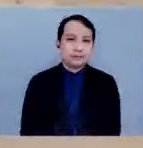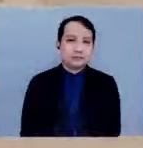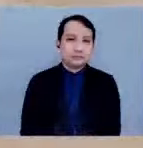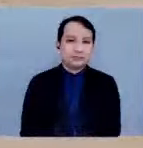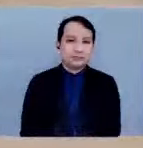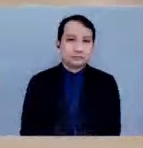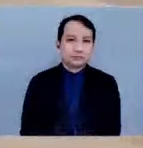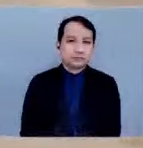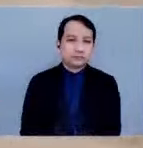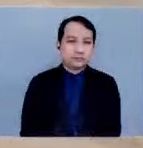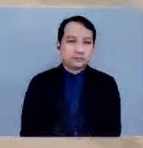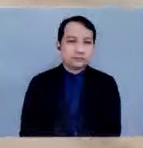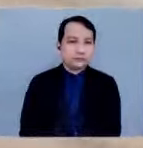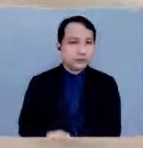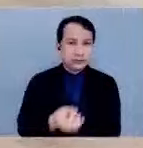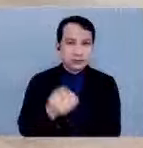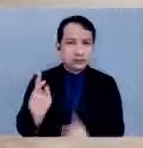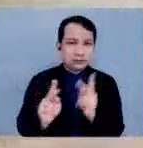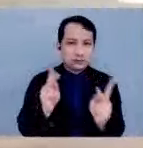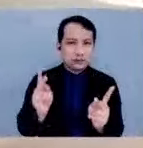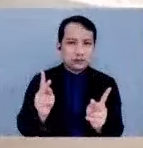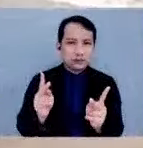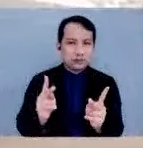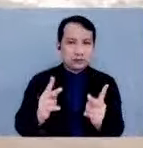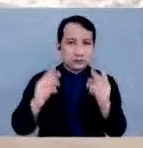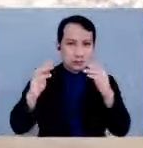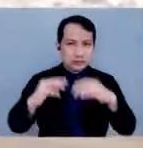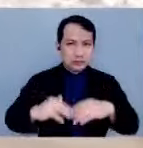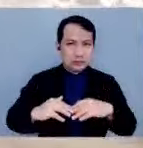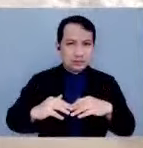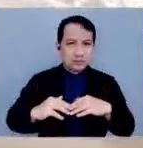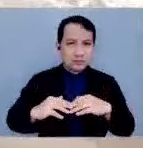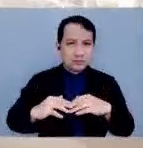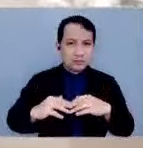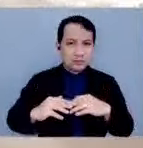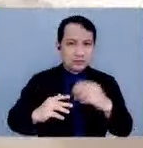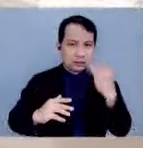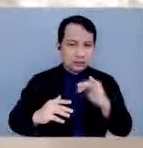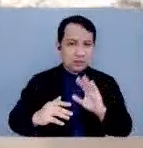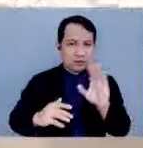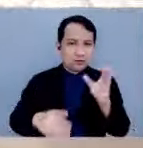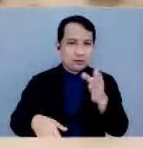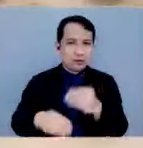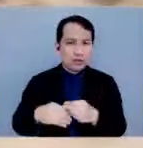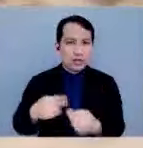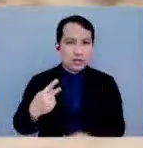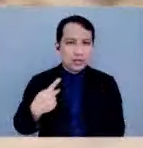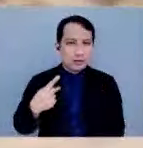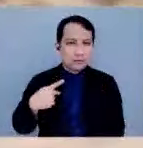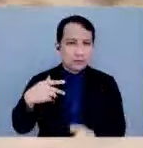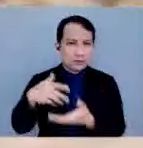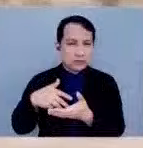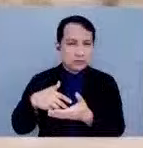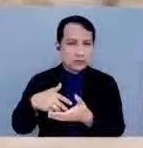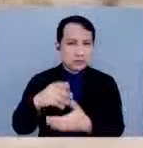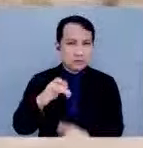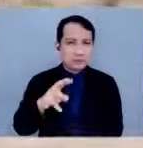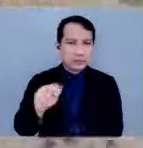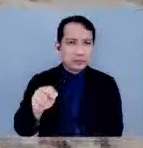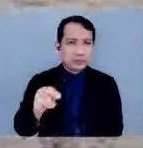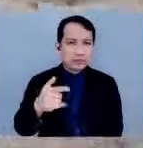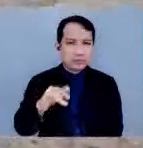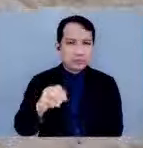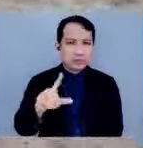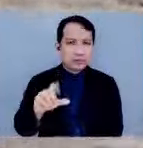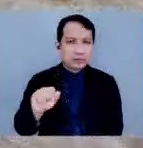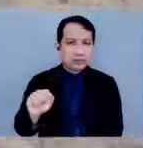Inaalmahan din ng ilang residente ang pagguho sa kanilang baybayin. Sa katunayan, may pag-aaral ang isang marine geologist mula sa University